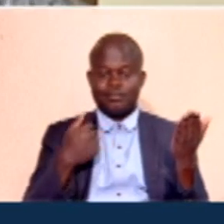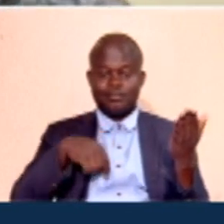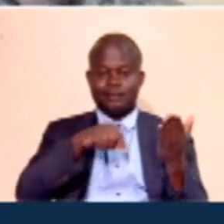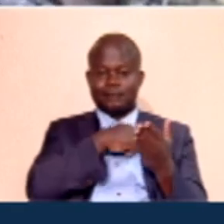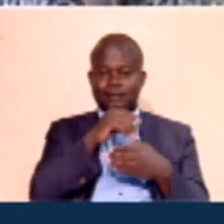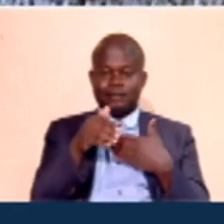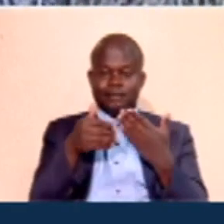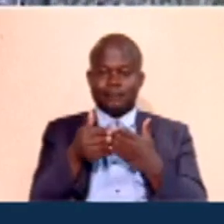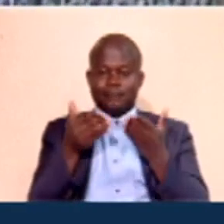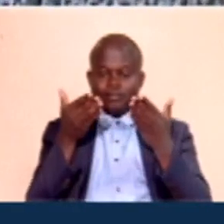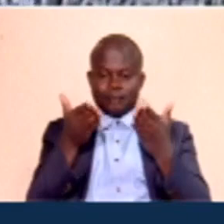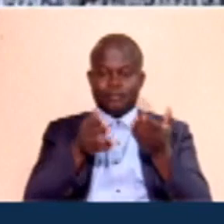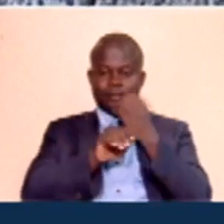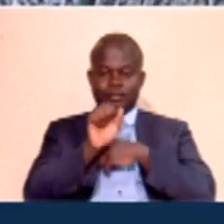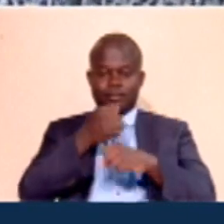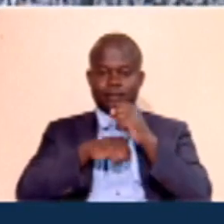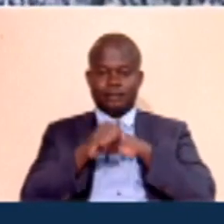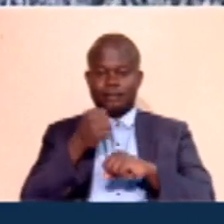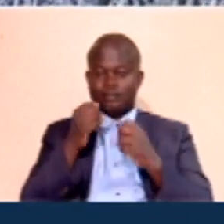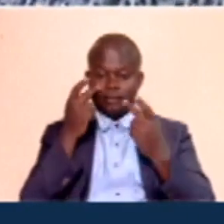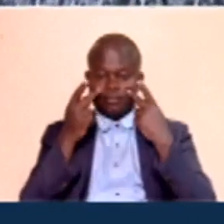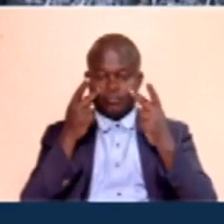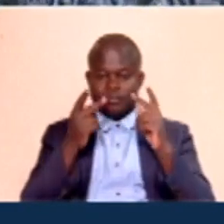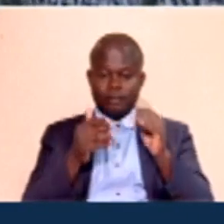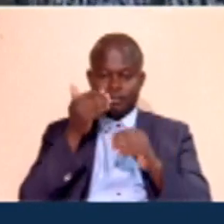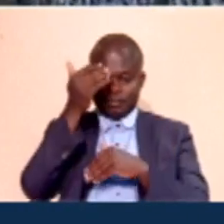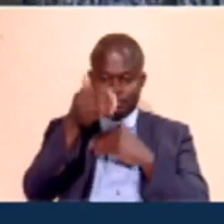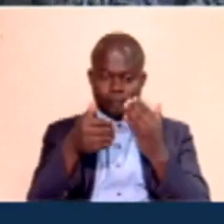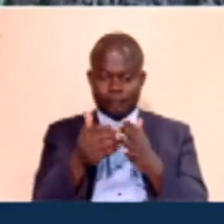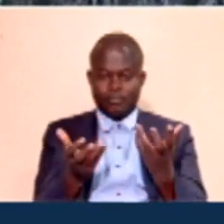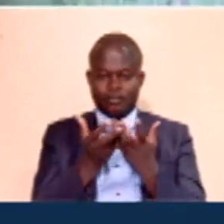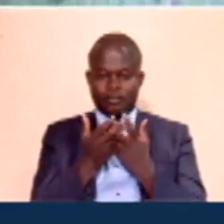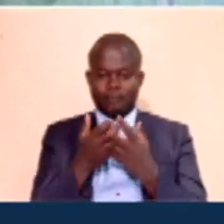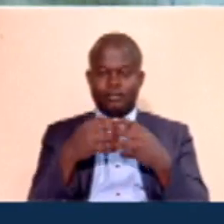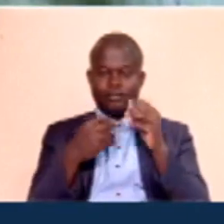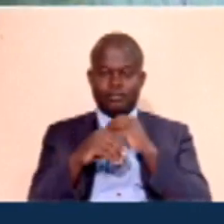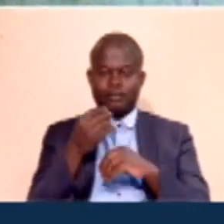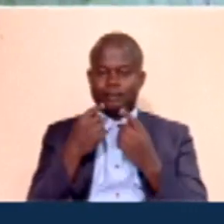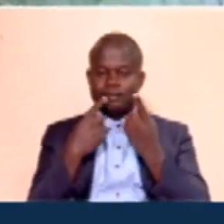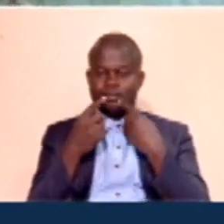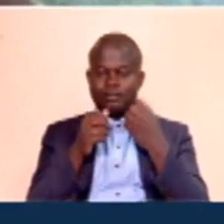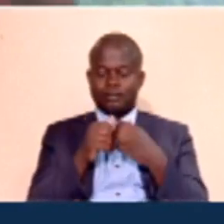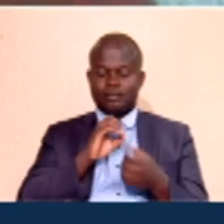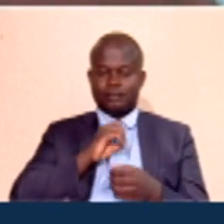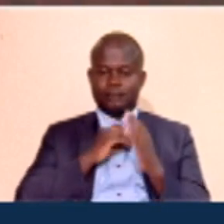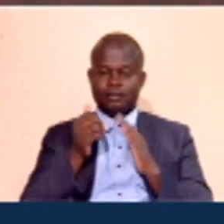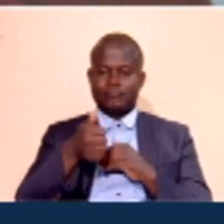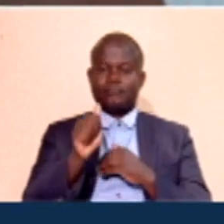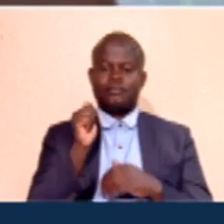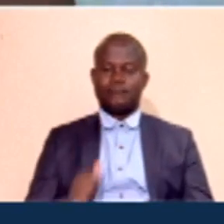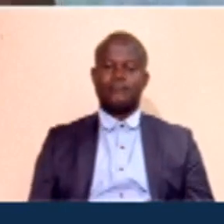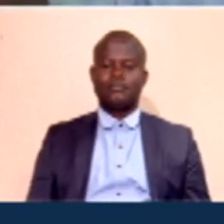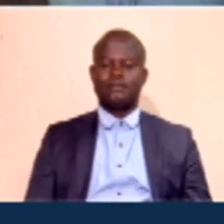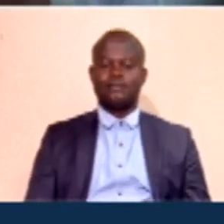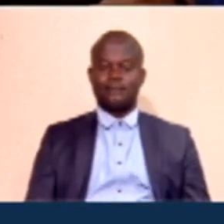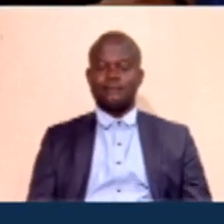Gahunda iri hano y'iki gikorwa, gahunda yo kureba gusa, ibijyanye no kugurisha ni ukuvugana na nyiri igikorwa nyirizina.